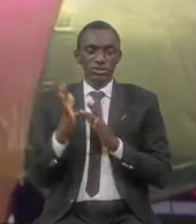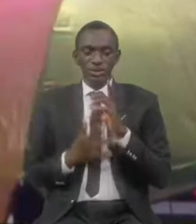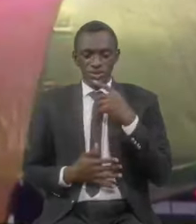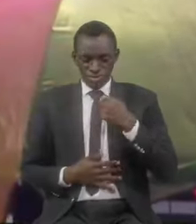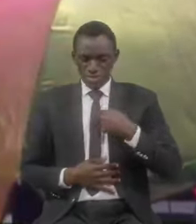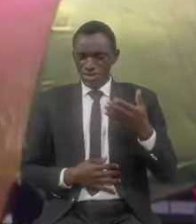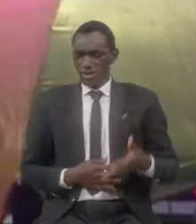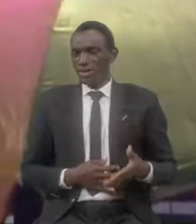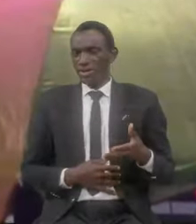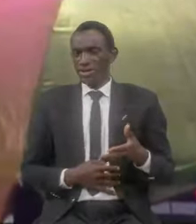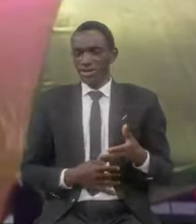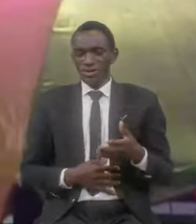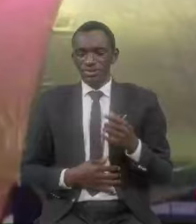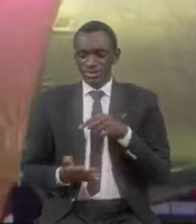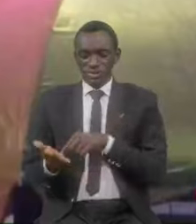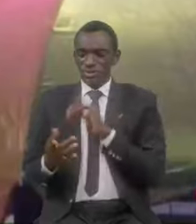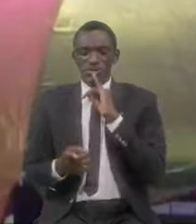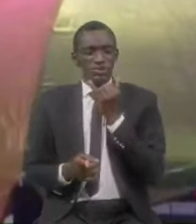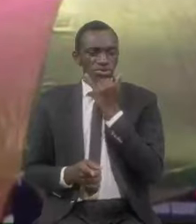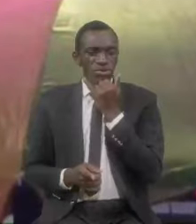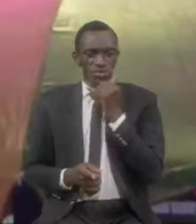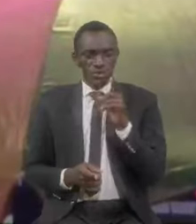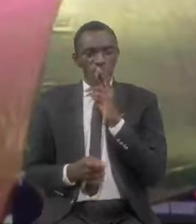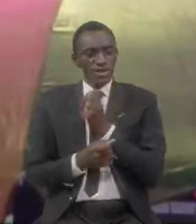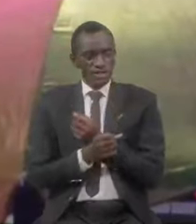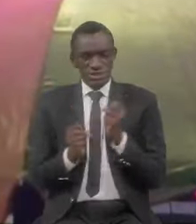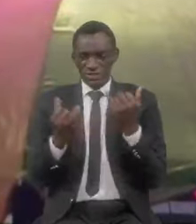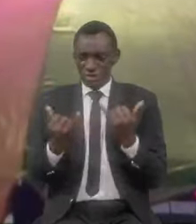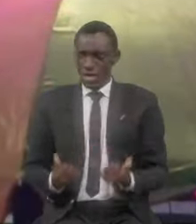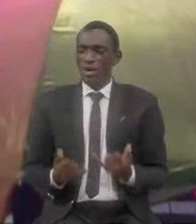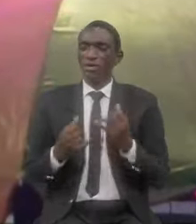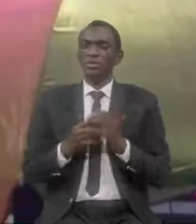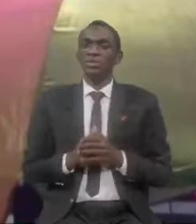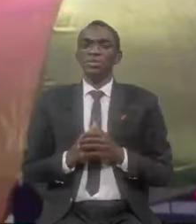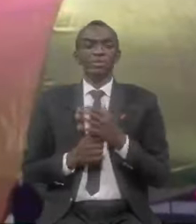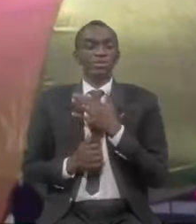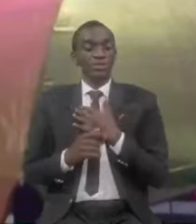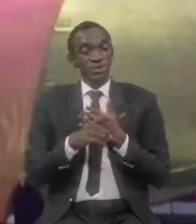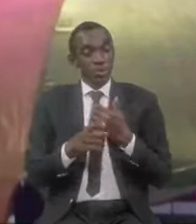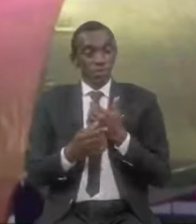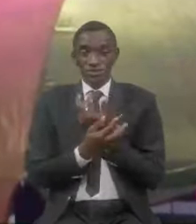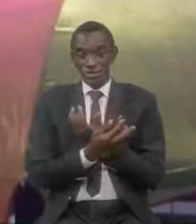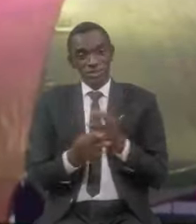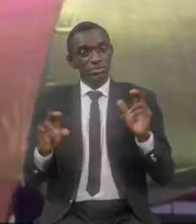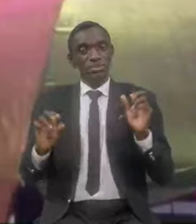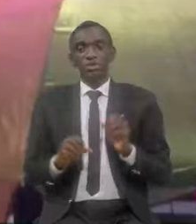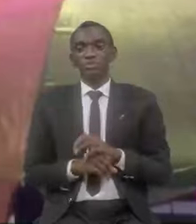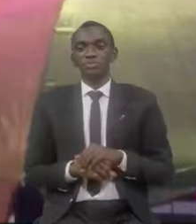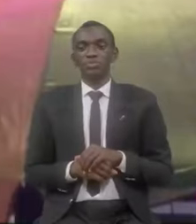que diable, celui-ci est racheté, il a la rédemption, va-t'en.